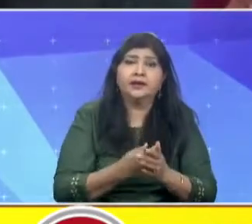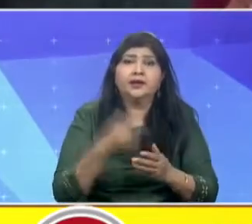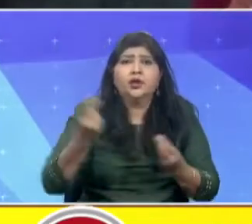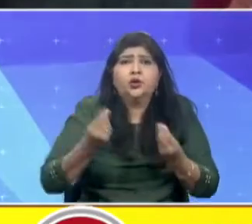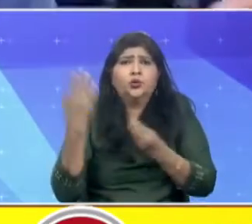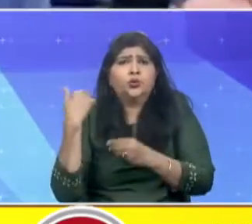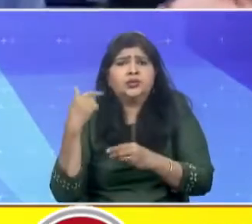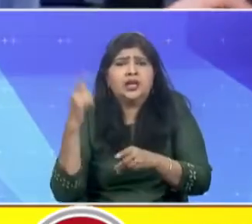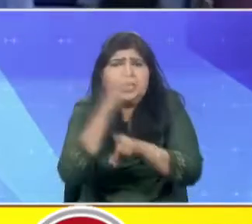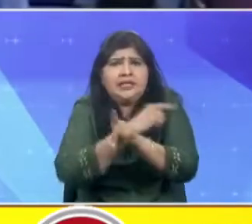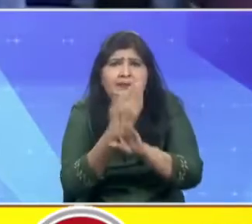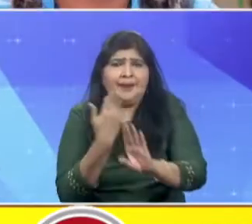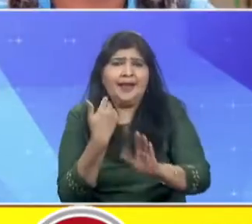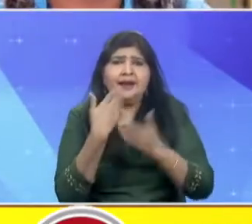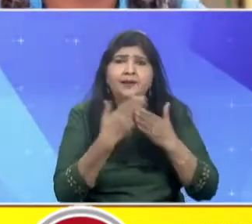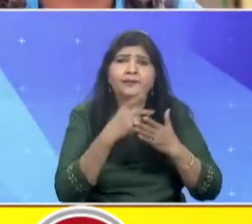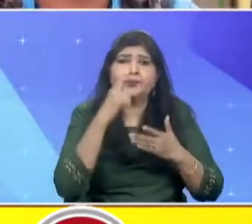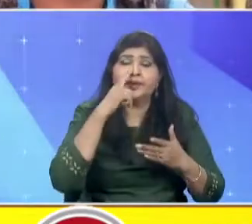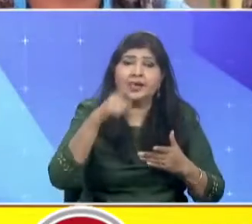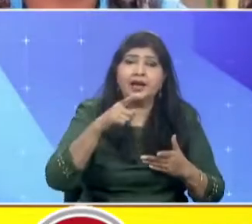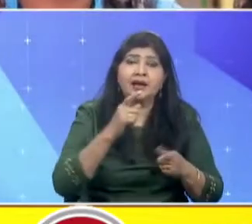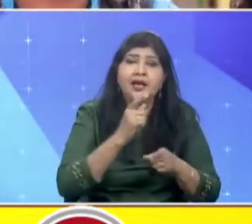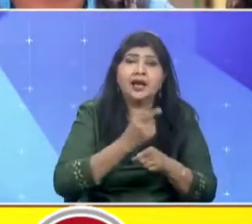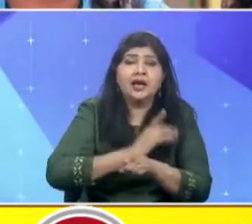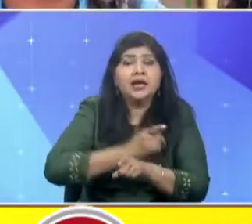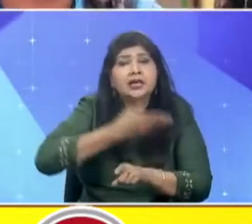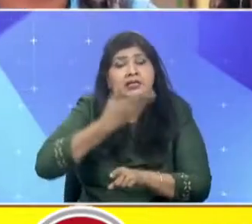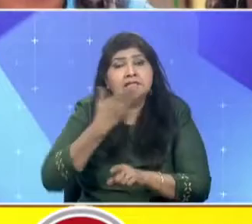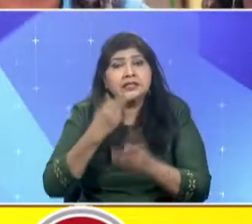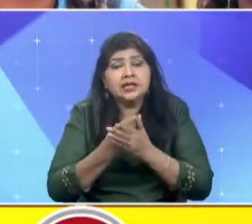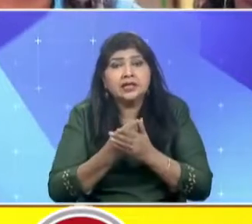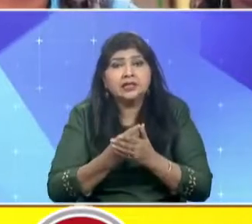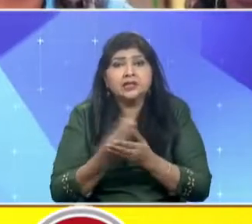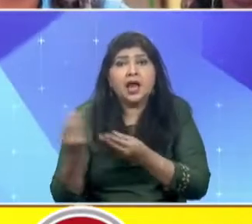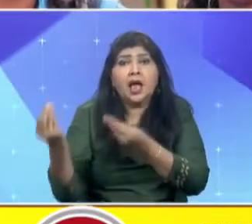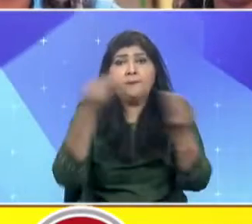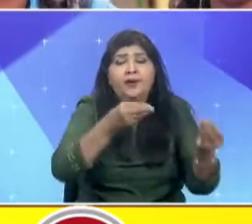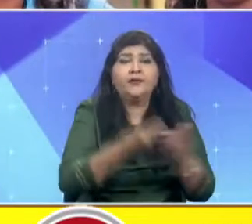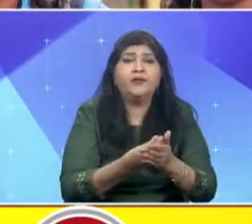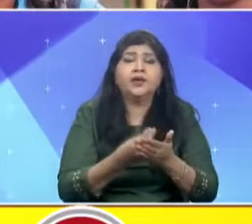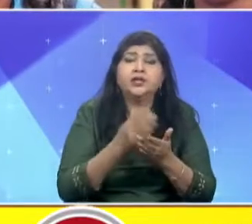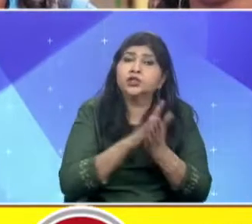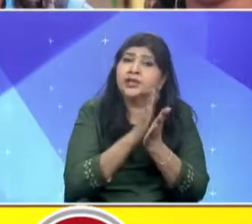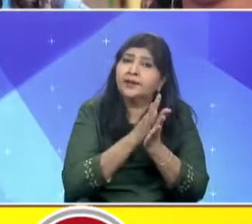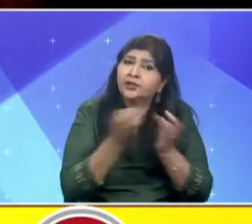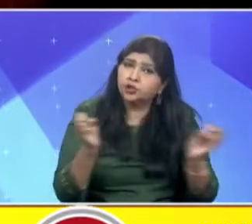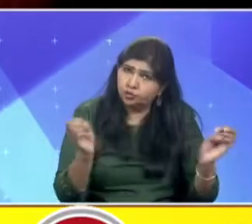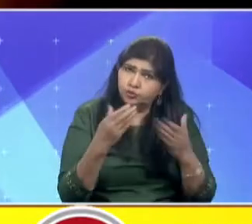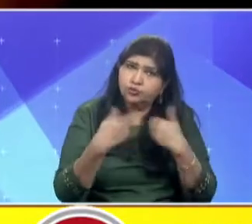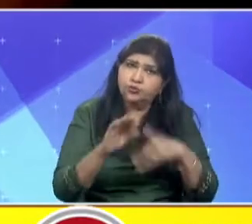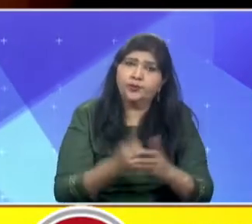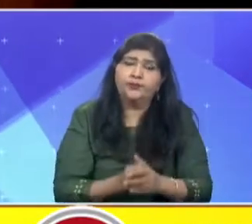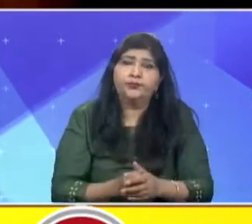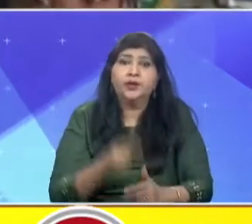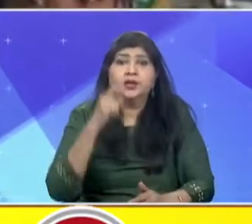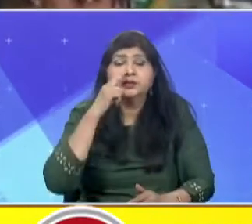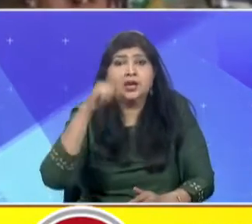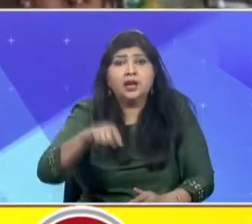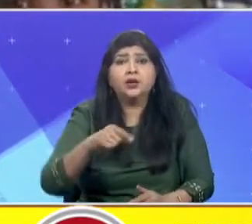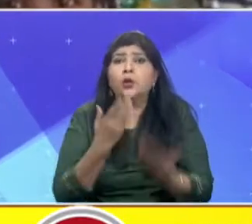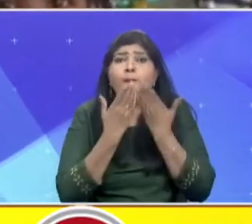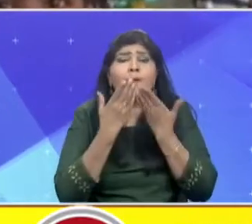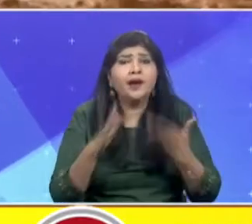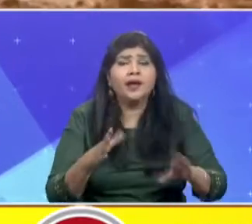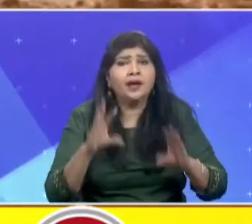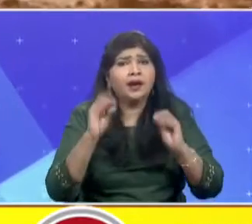कुछ दिन पहले ही कन्या शिक्षा प्रवेश उत्सव भी शुरू किया गया है। जिन बेटियों की